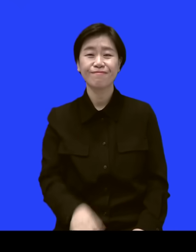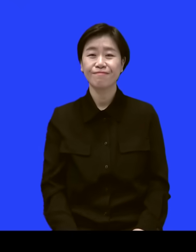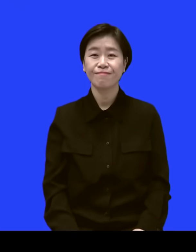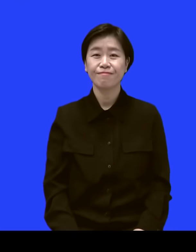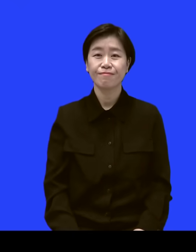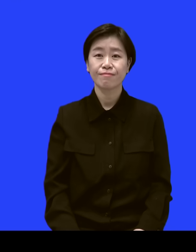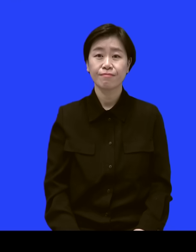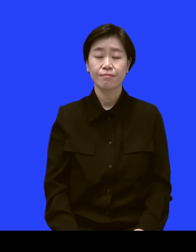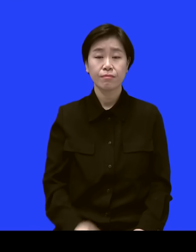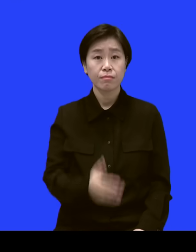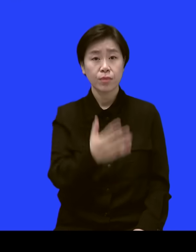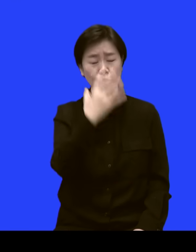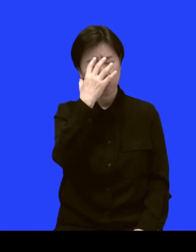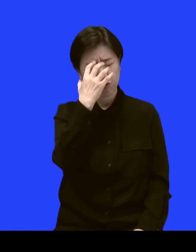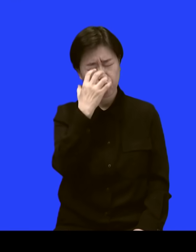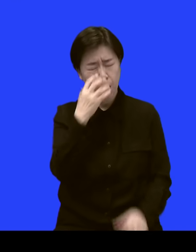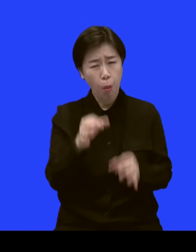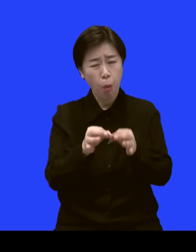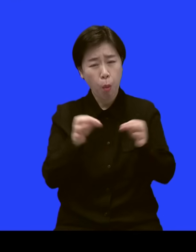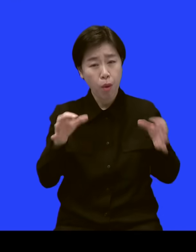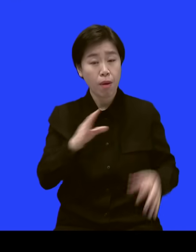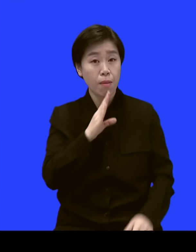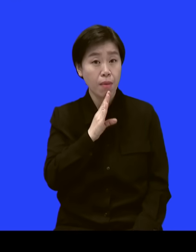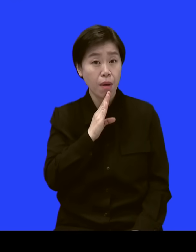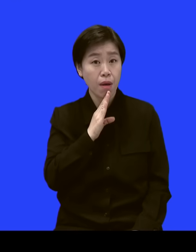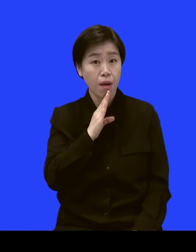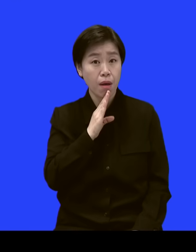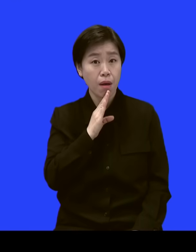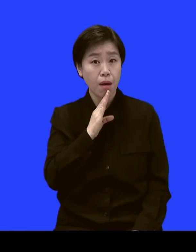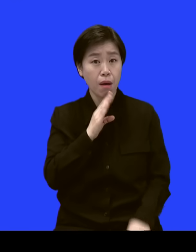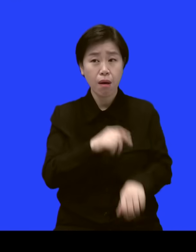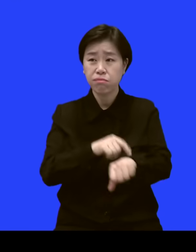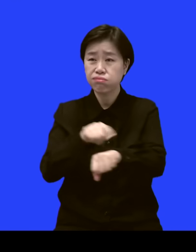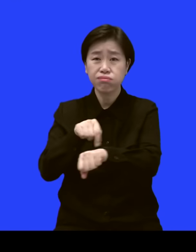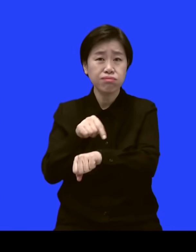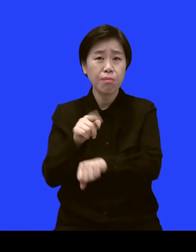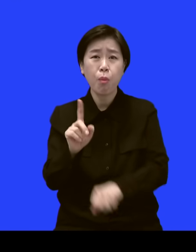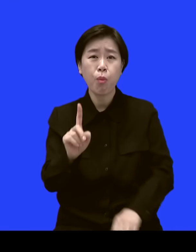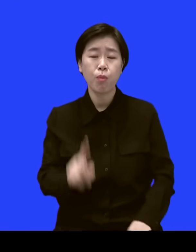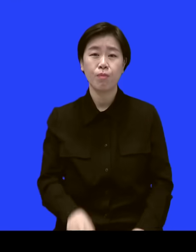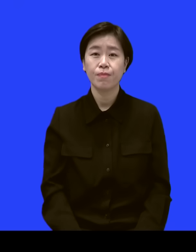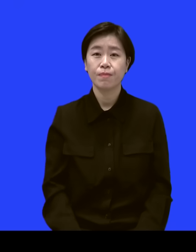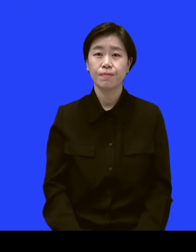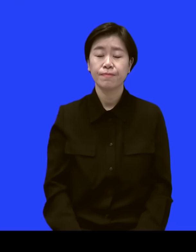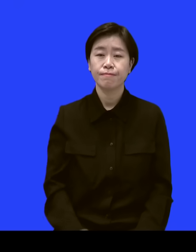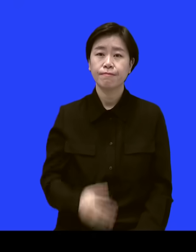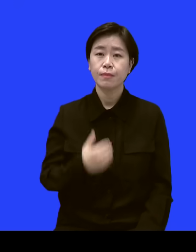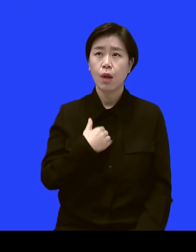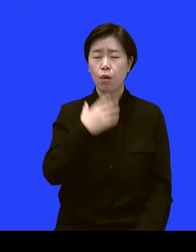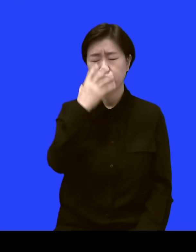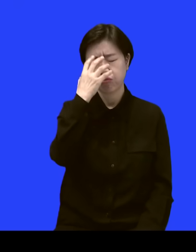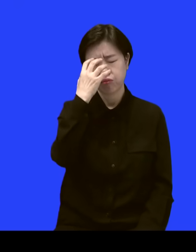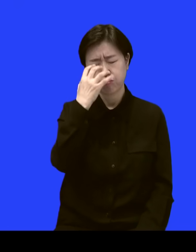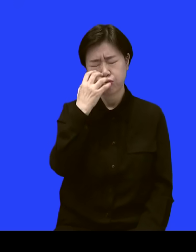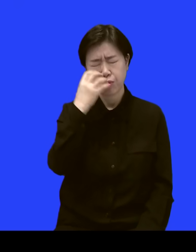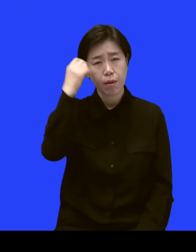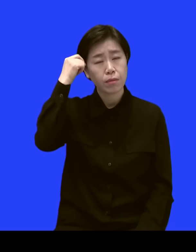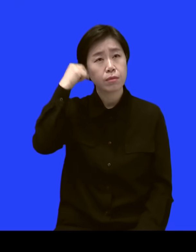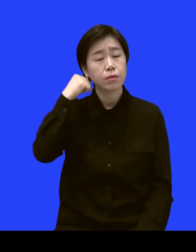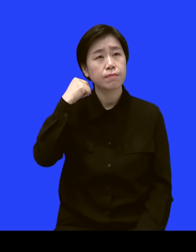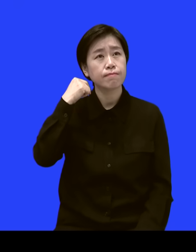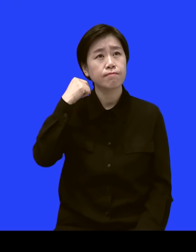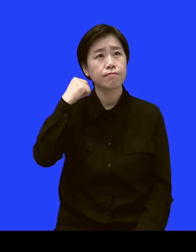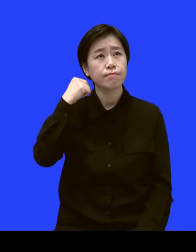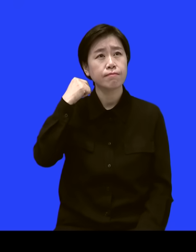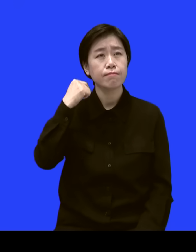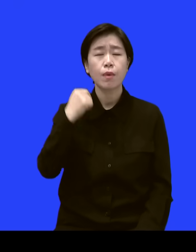오랜 시간 뭐 우울증을 경험하셨다고 했는데 얼마나 긴 시간 동안 고생을 하셨어요? 제가 우울증으로